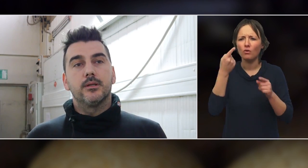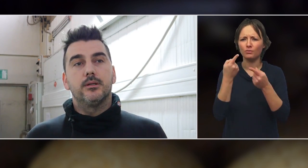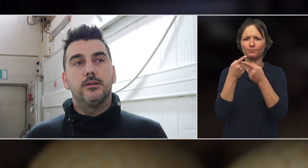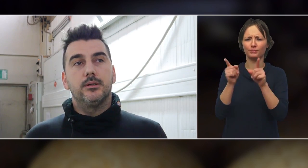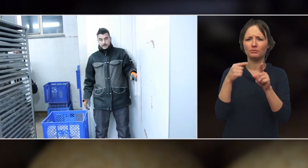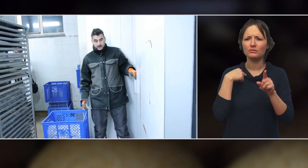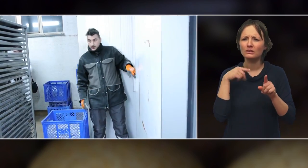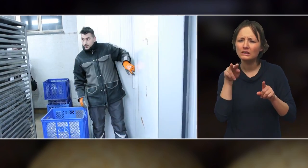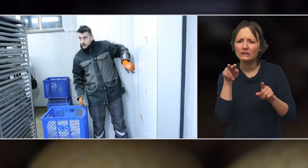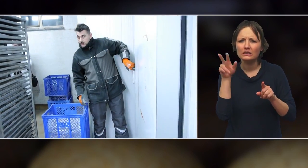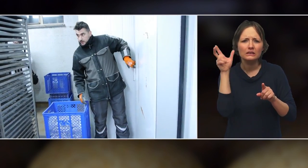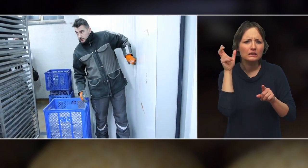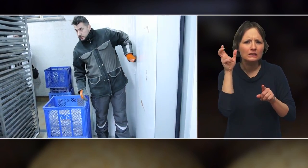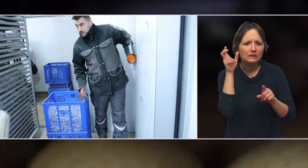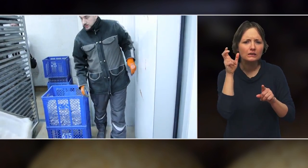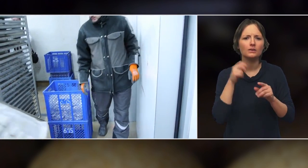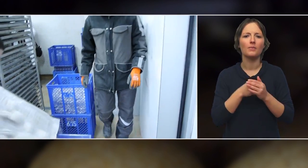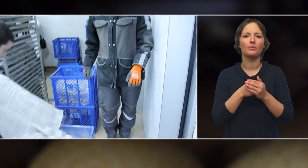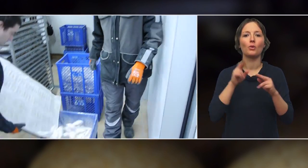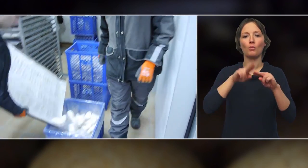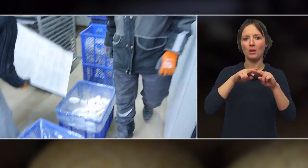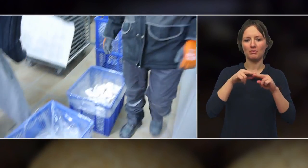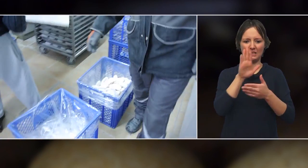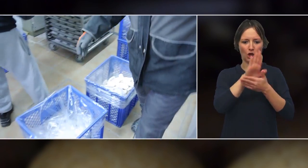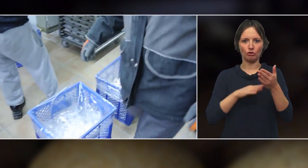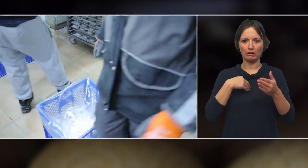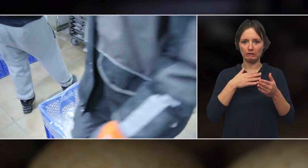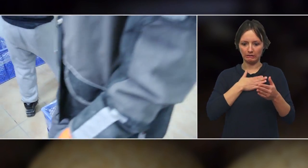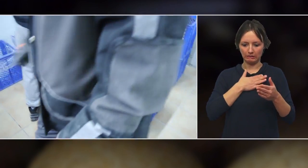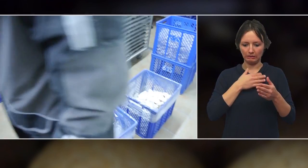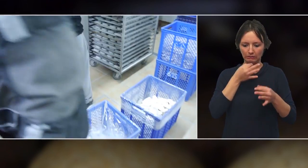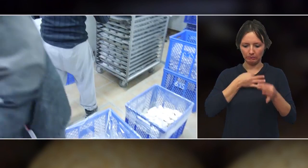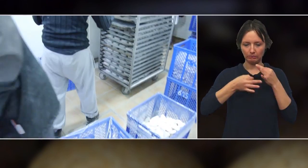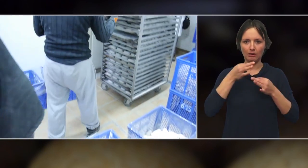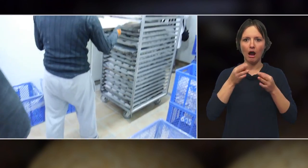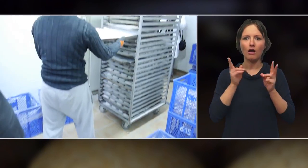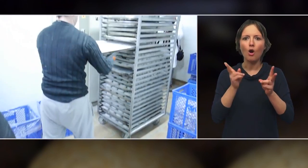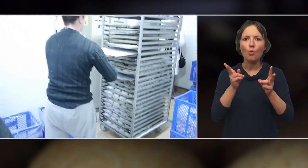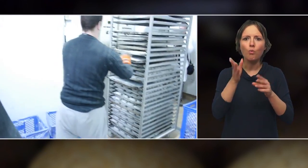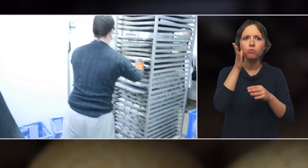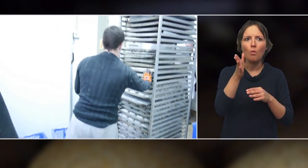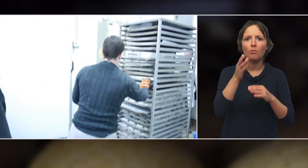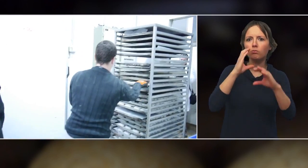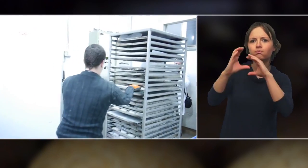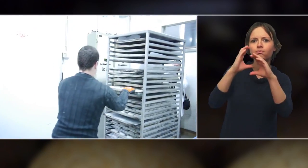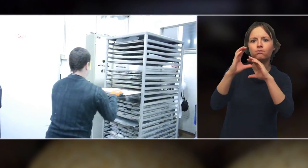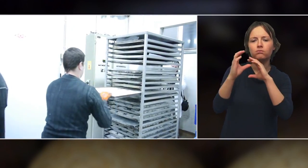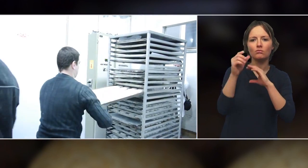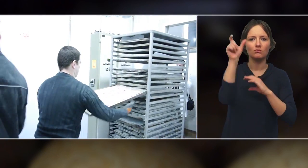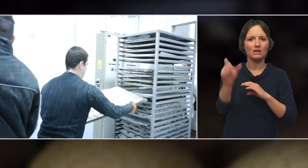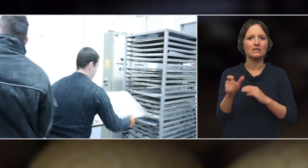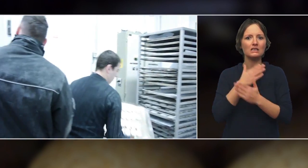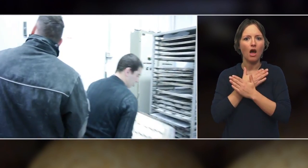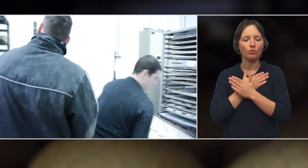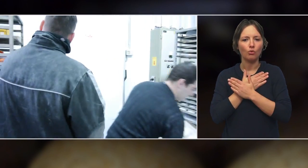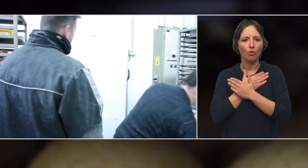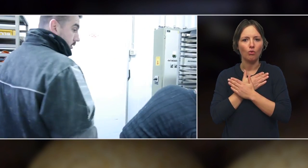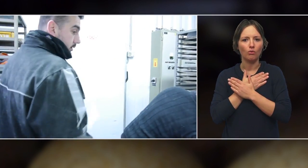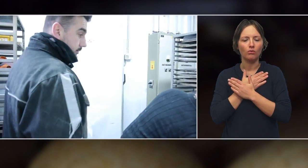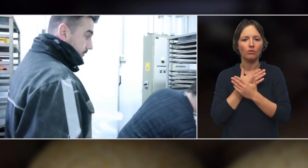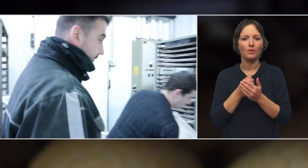to. Prvo sem se spraševal, kako bom se jaz navadil na to, da se bomo lahko razumela,